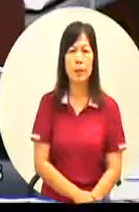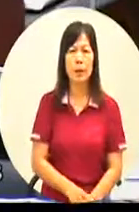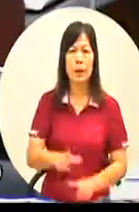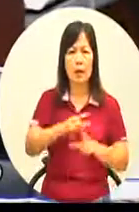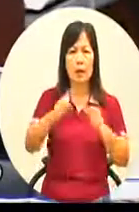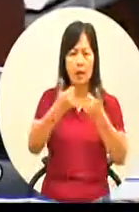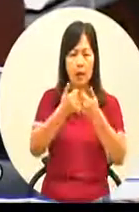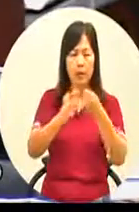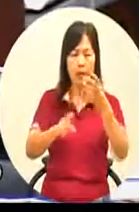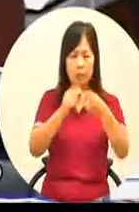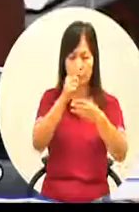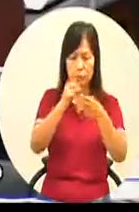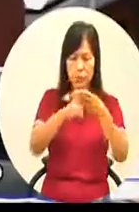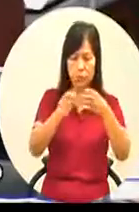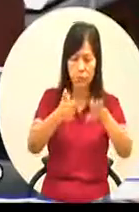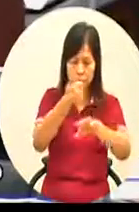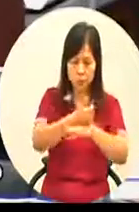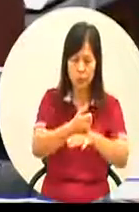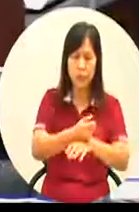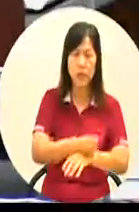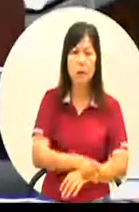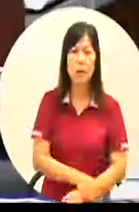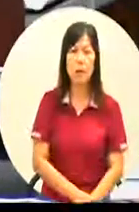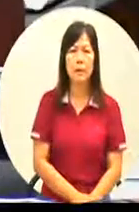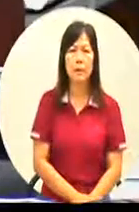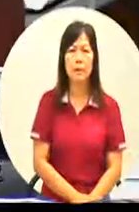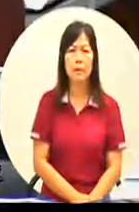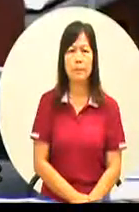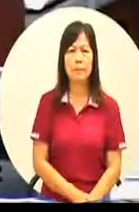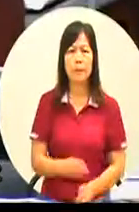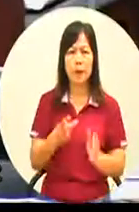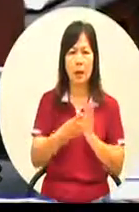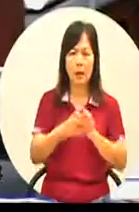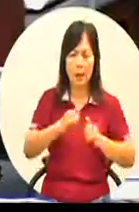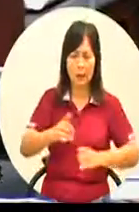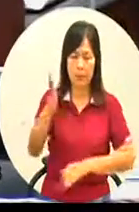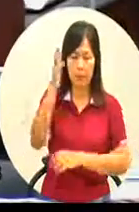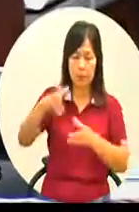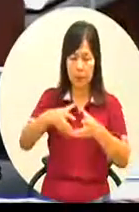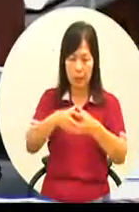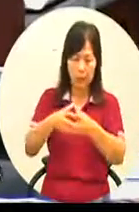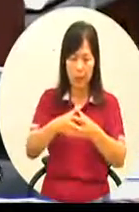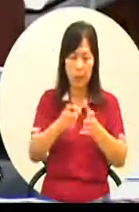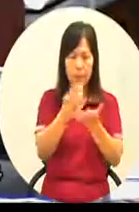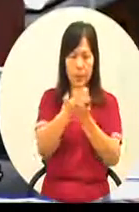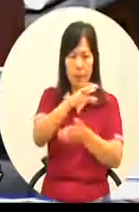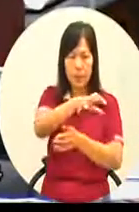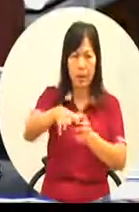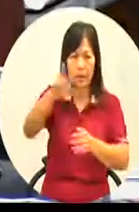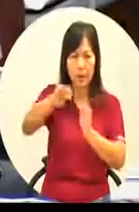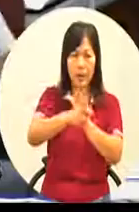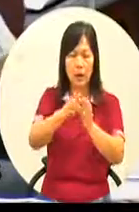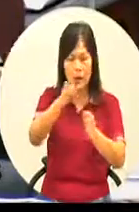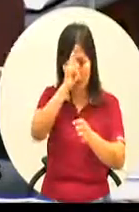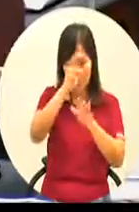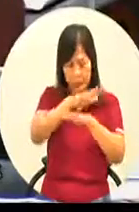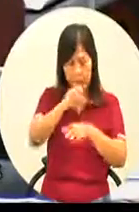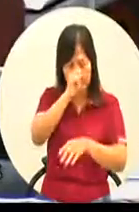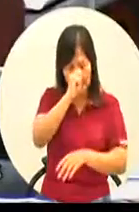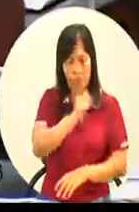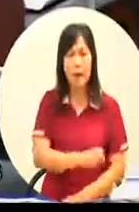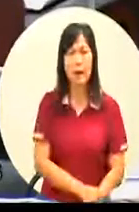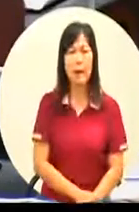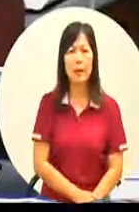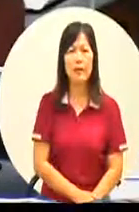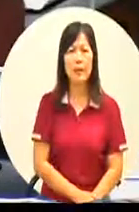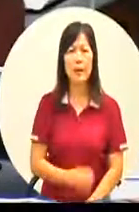哈，林议员不中听哈，安那个民政部门各局处所长，大家我晚大家好啦，我对